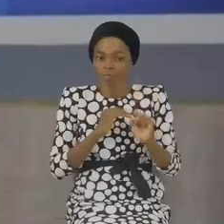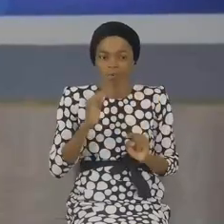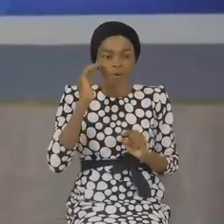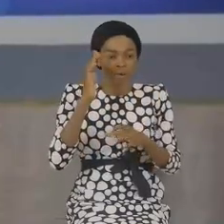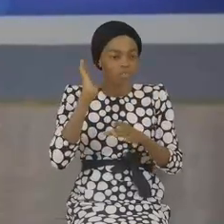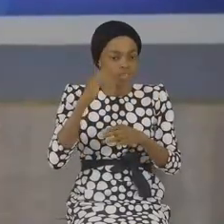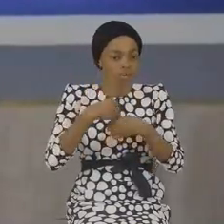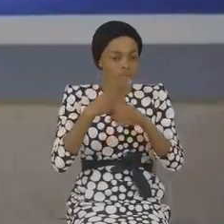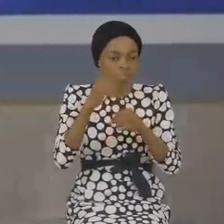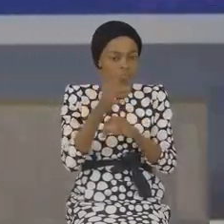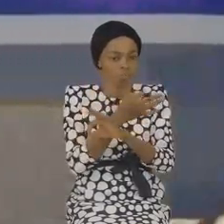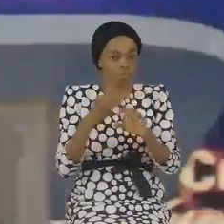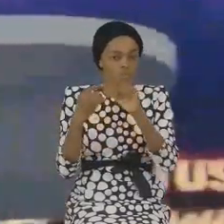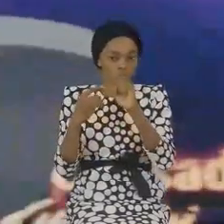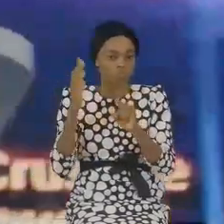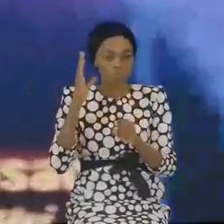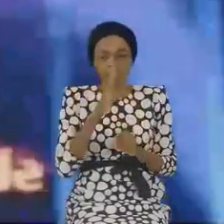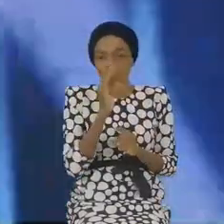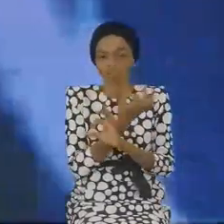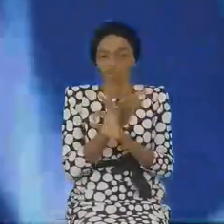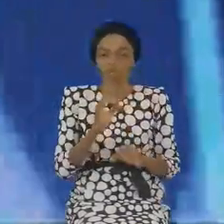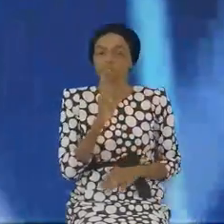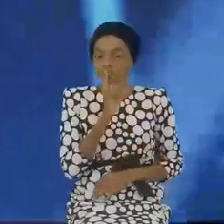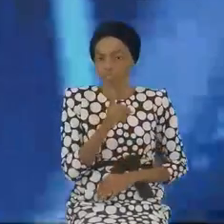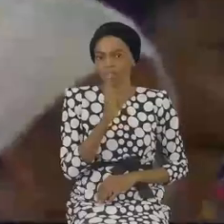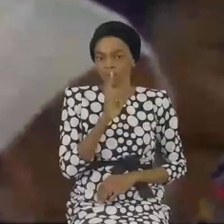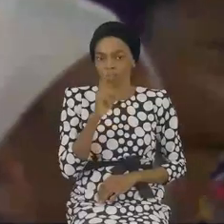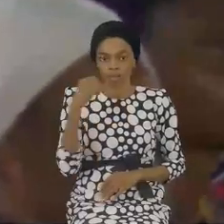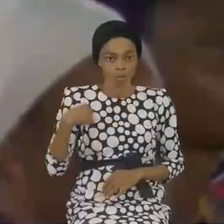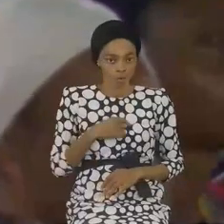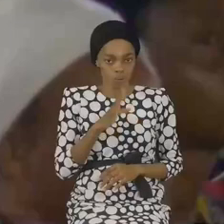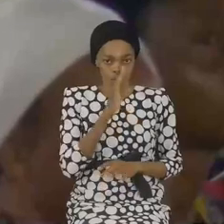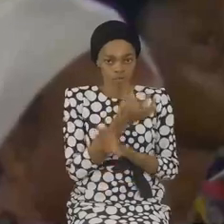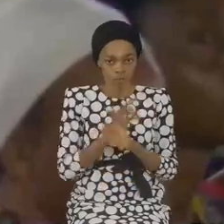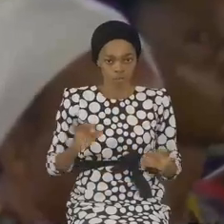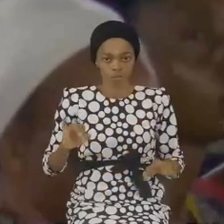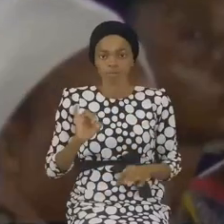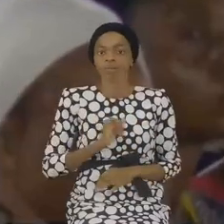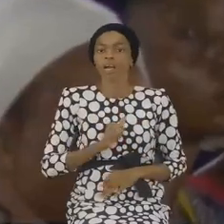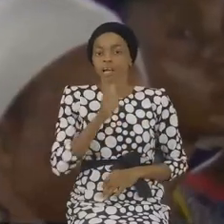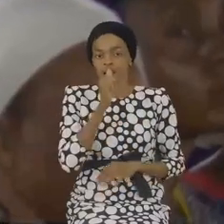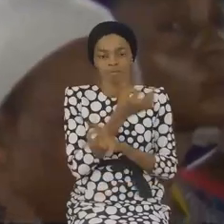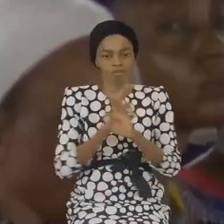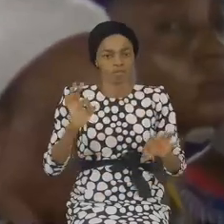serez réellement libres. » Nous serons libres. Libres réellement.